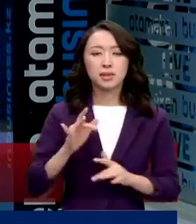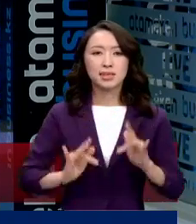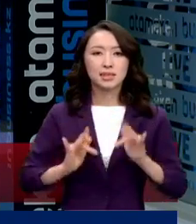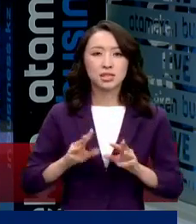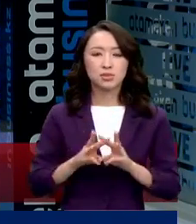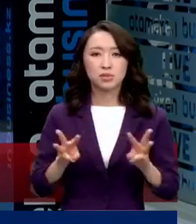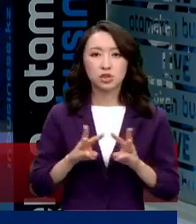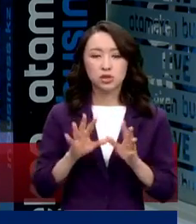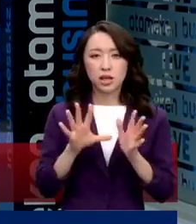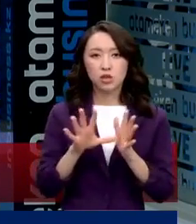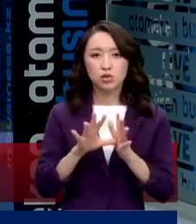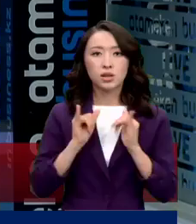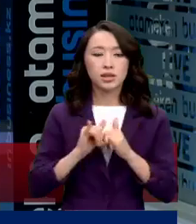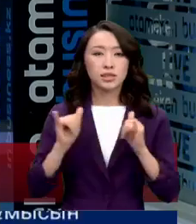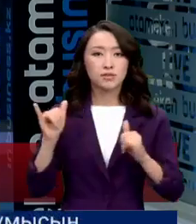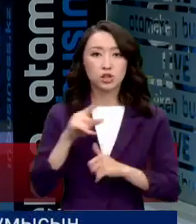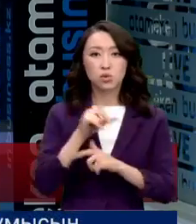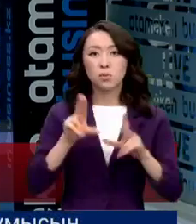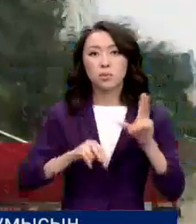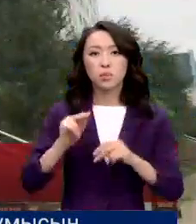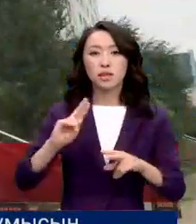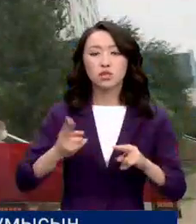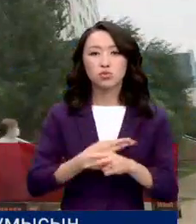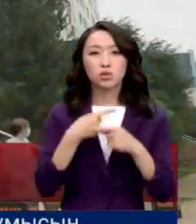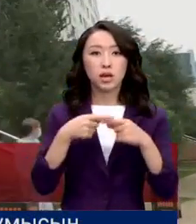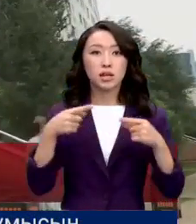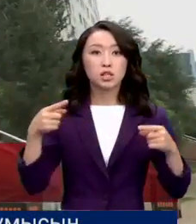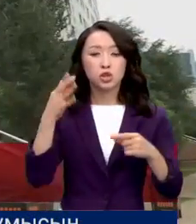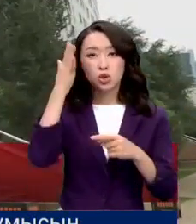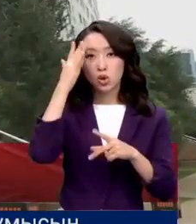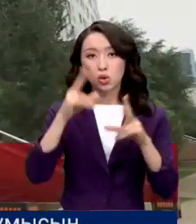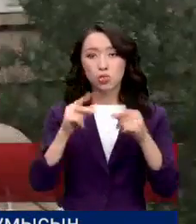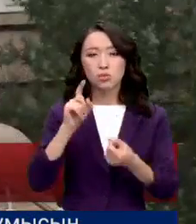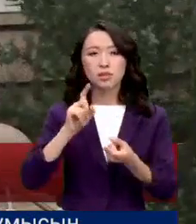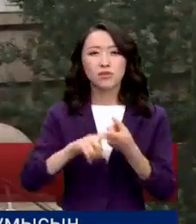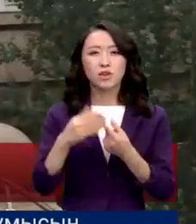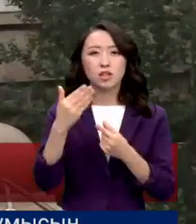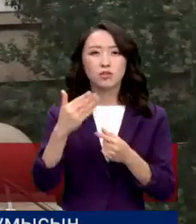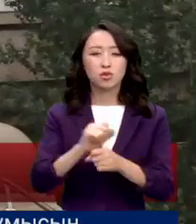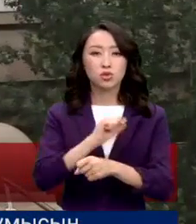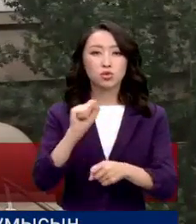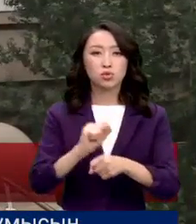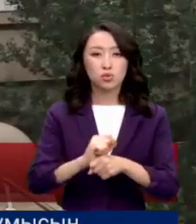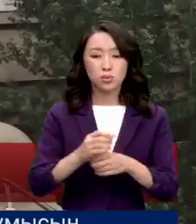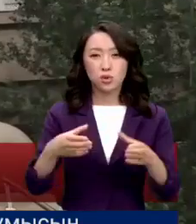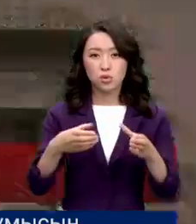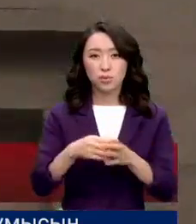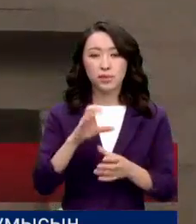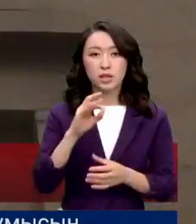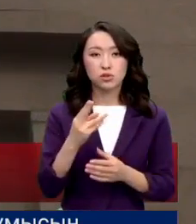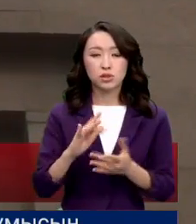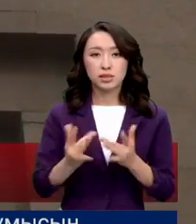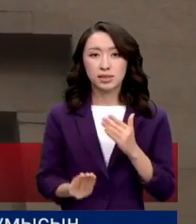цифрового развития Ерхан Таткен. Он попытался исключить различные домыслы касательно ликвидации холдинга. В соцсети Таткен написал,